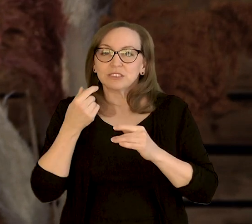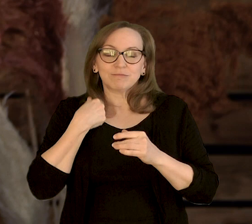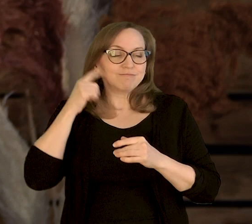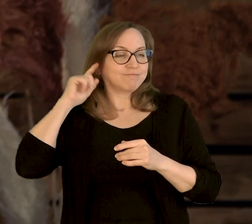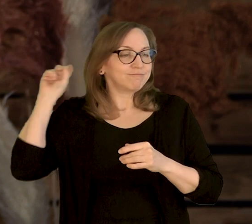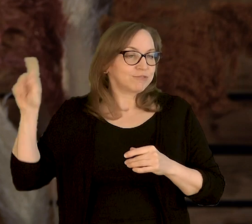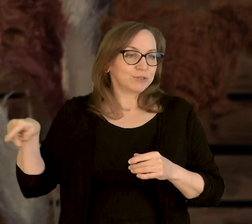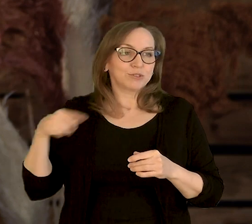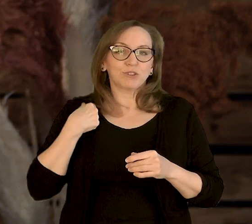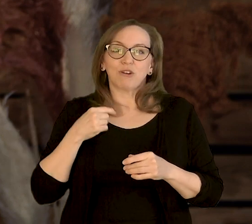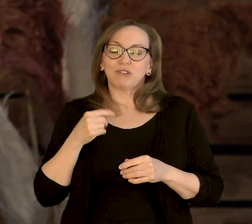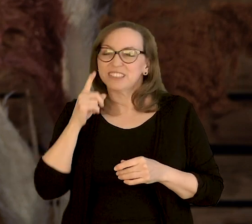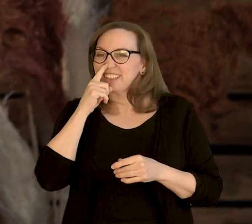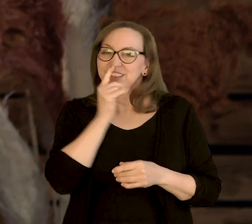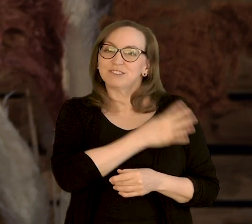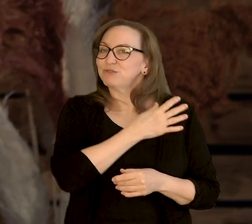tego pierwszego,